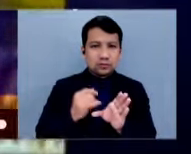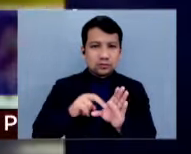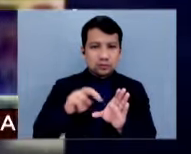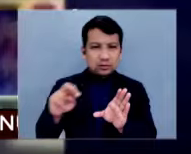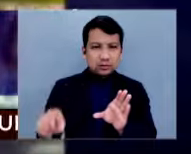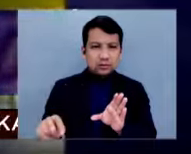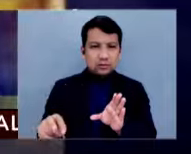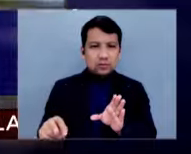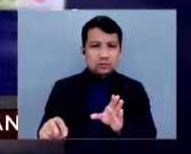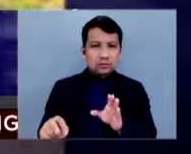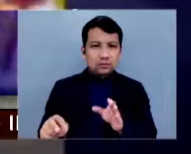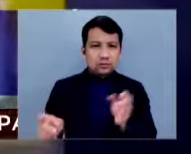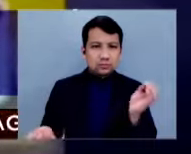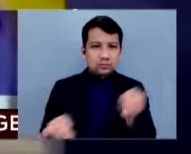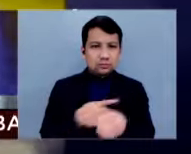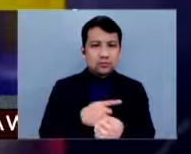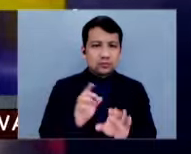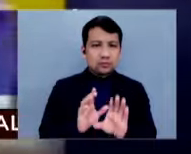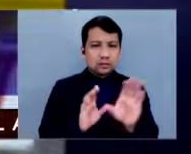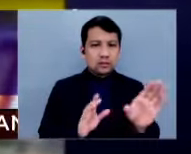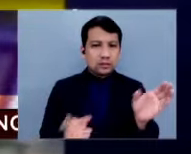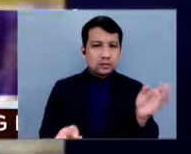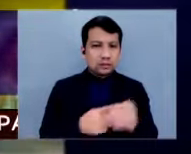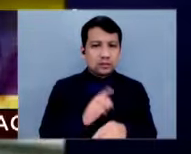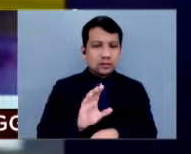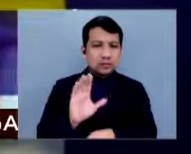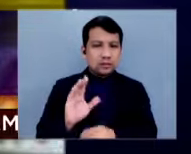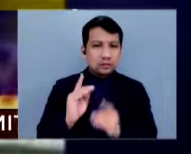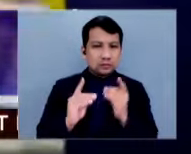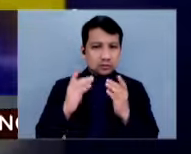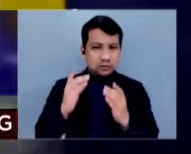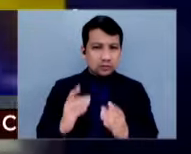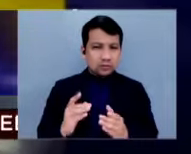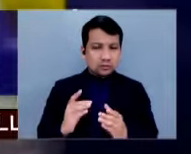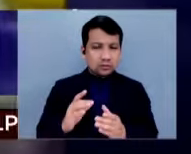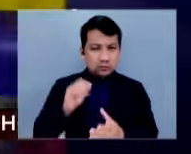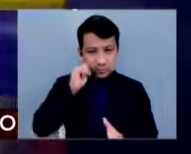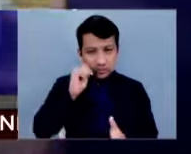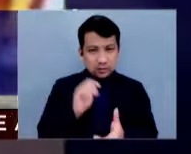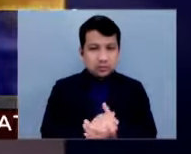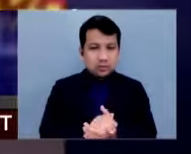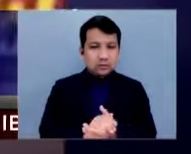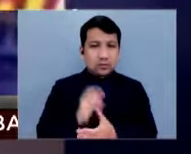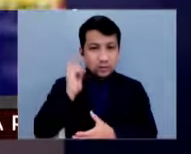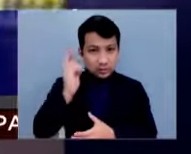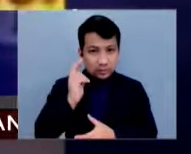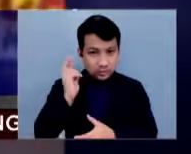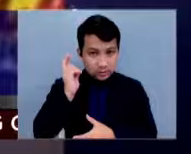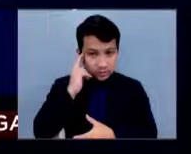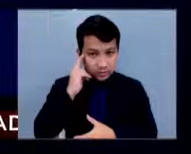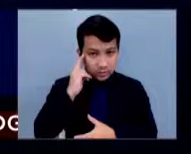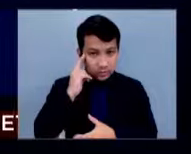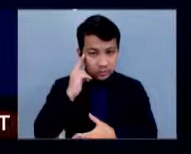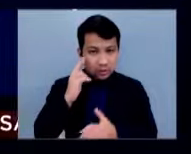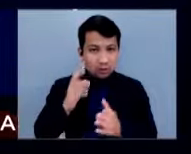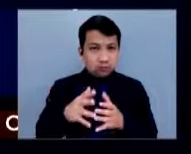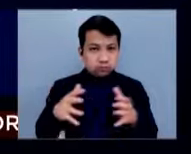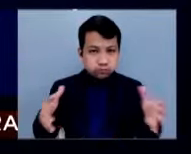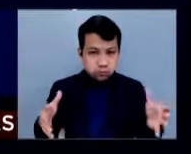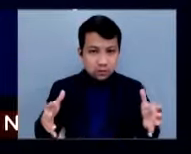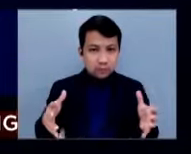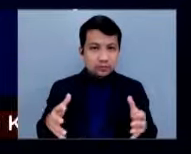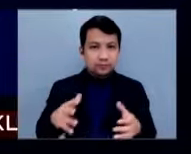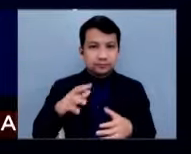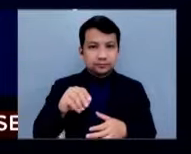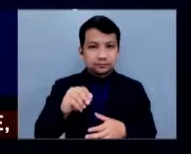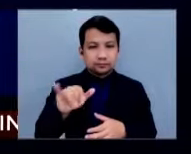pagtataboy raw ang isinukli sa kanya ng driver at ng asawa nito. Ang dahilan, mataba raw si Joy. Nung una, akala